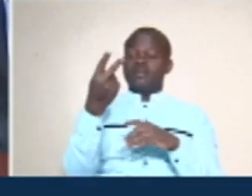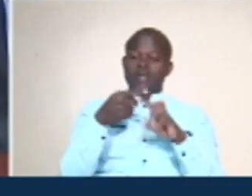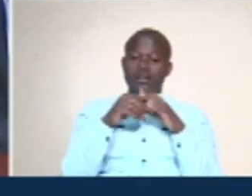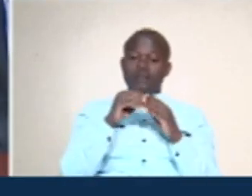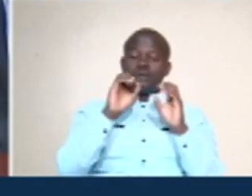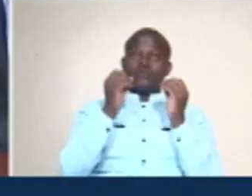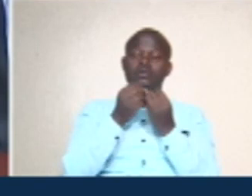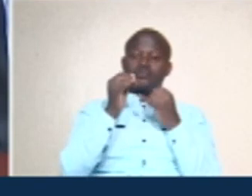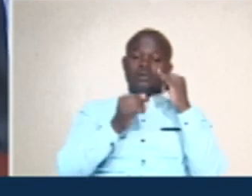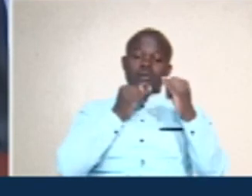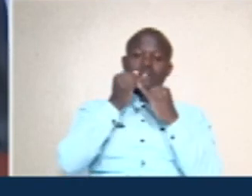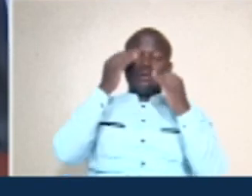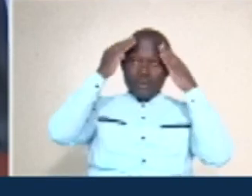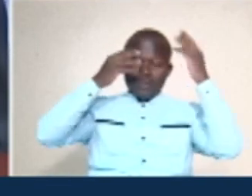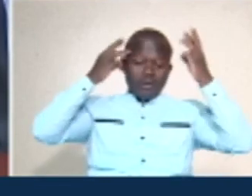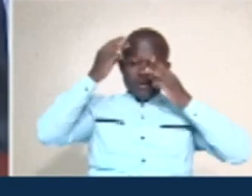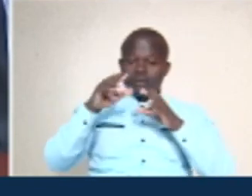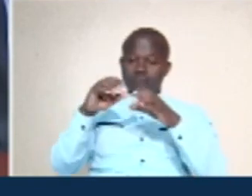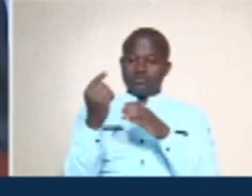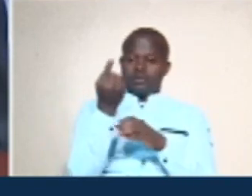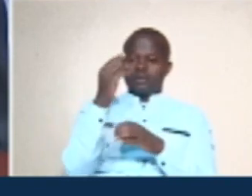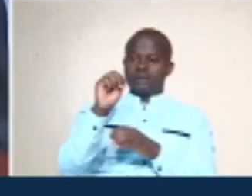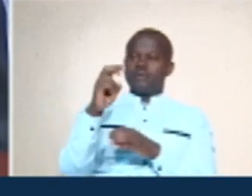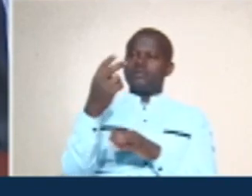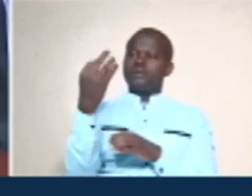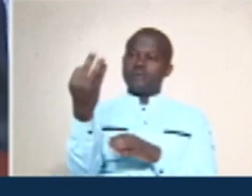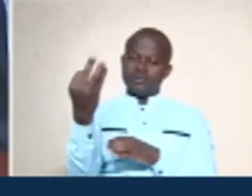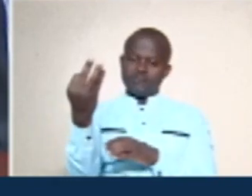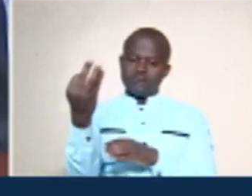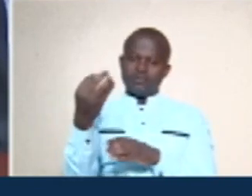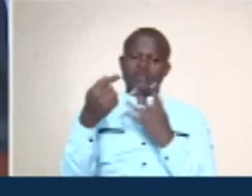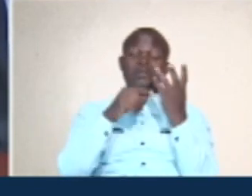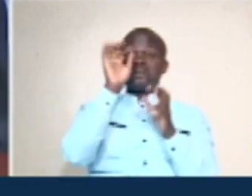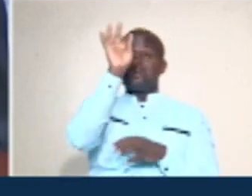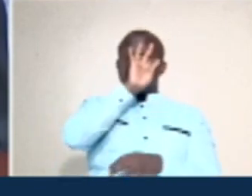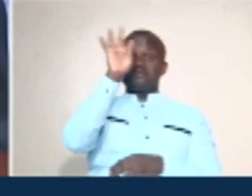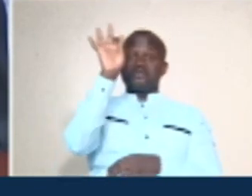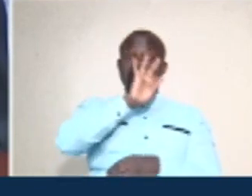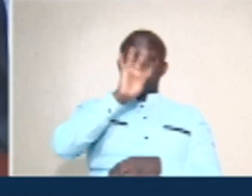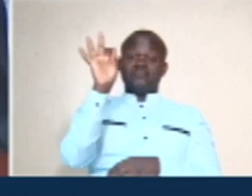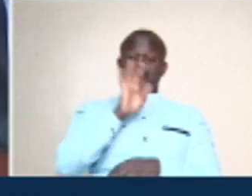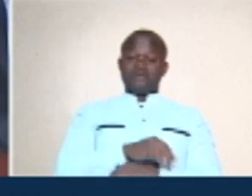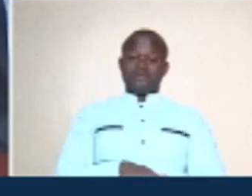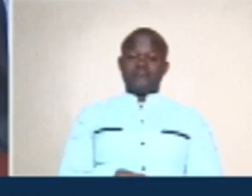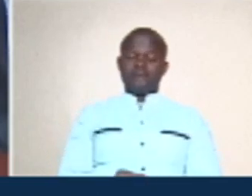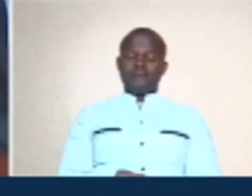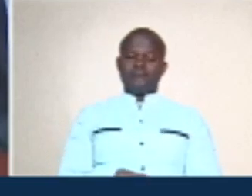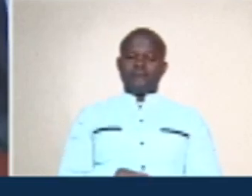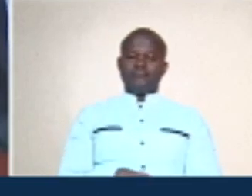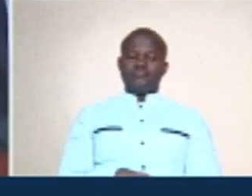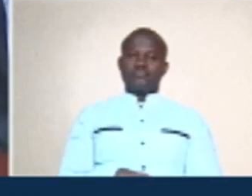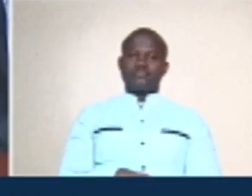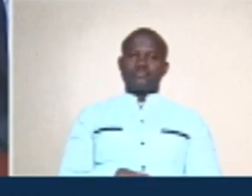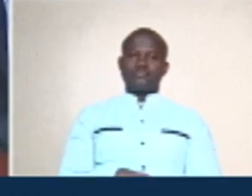umujyango mpuzamahanga ukabuhangayikishijwe n'umutwe umwe wa 23 ari ibintu bitangaje. Silvanus Karemera, TV